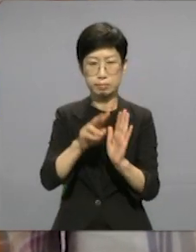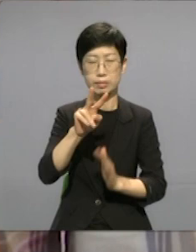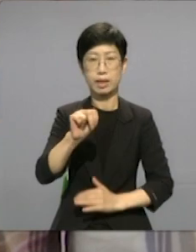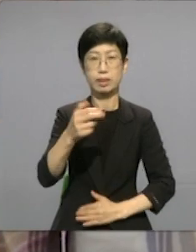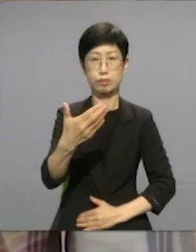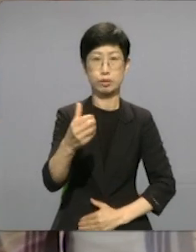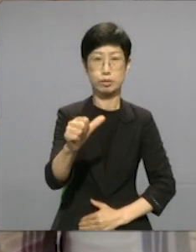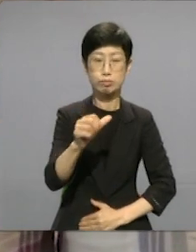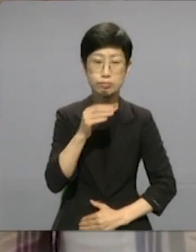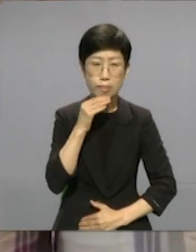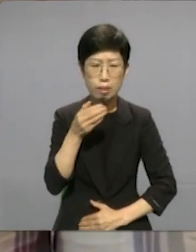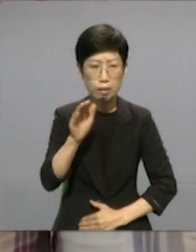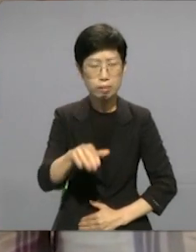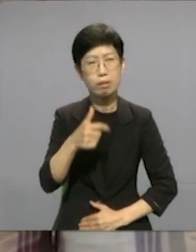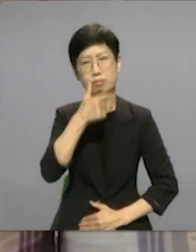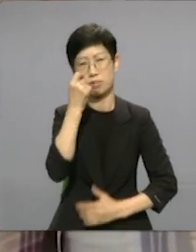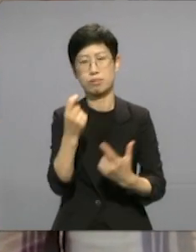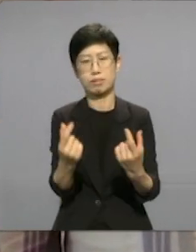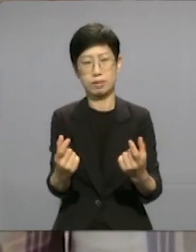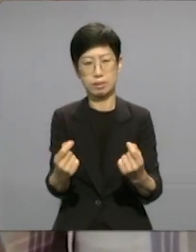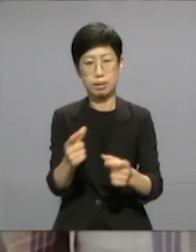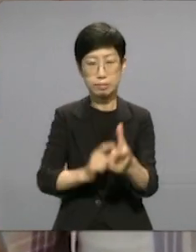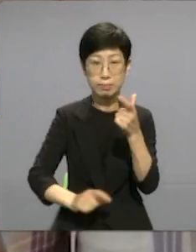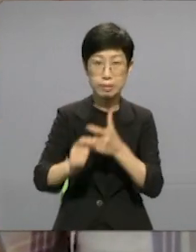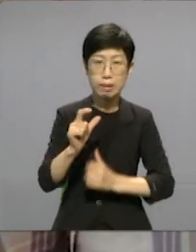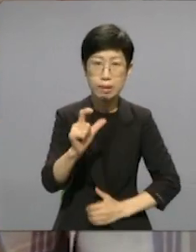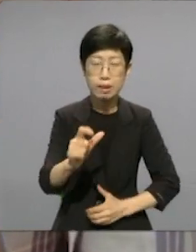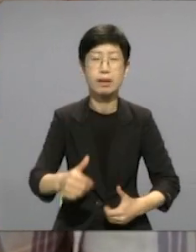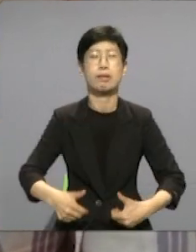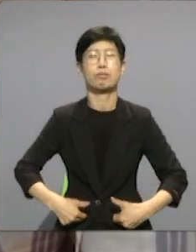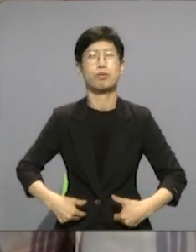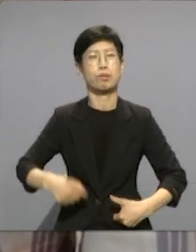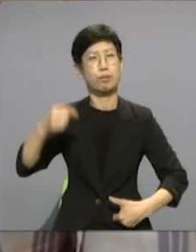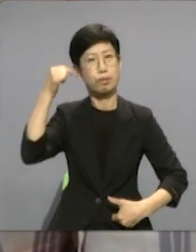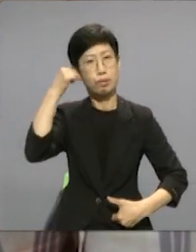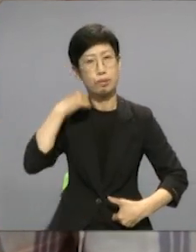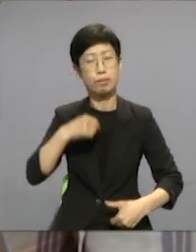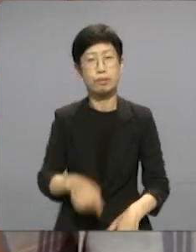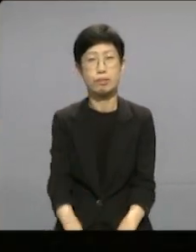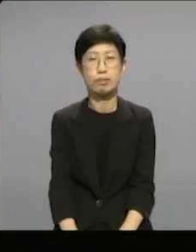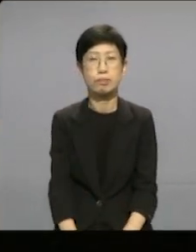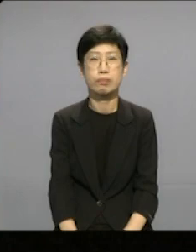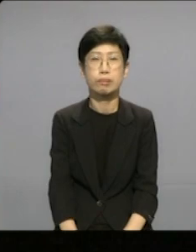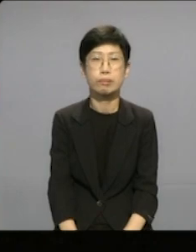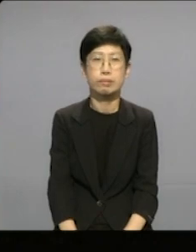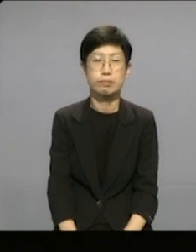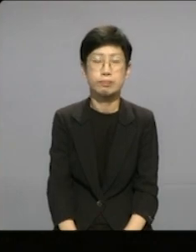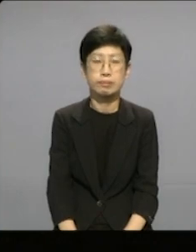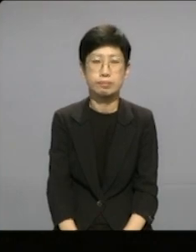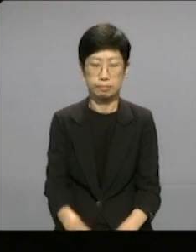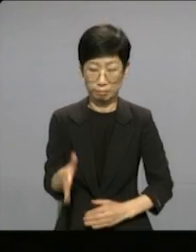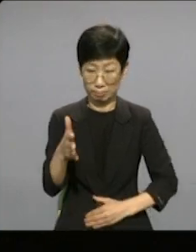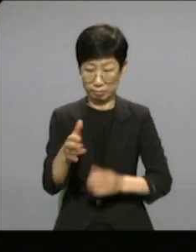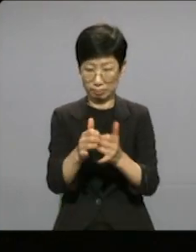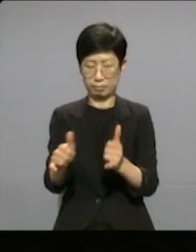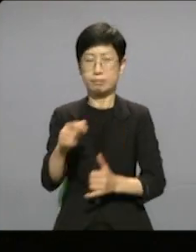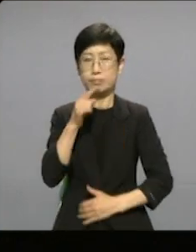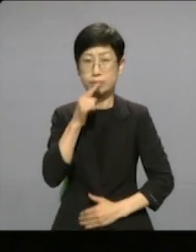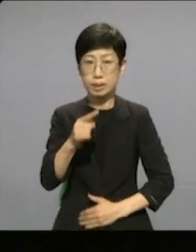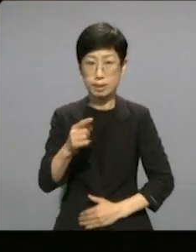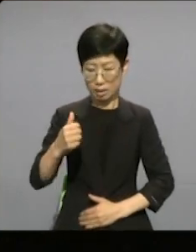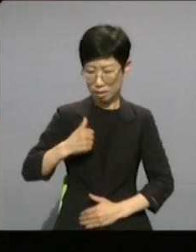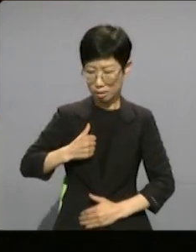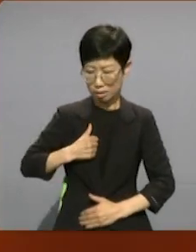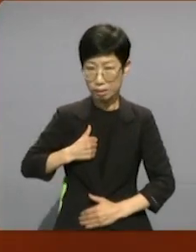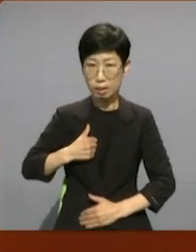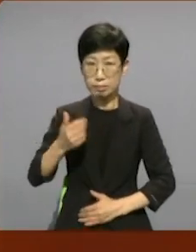enough. I have an N95, but I think I need a better one. 전문가들은 캐나다의